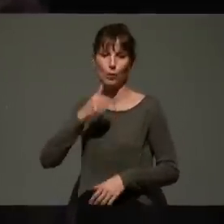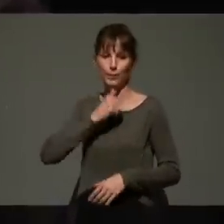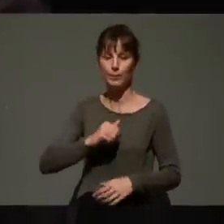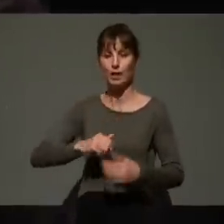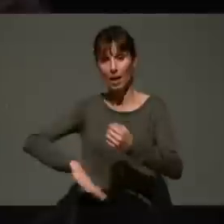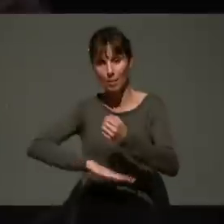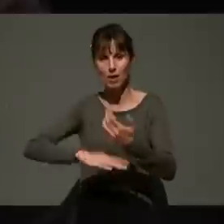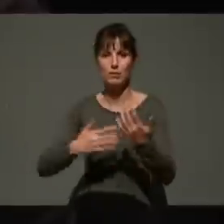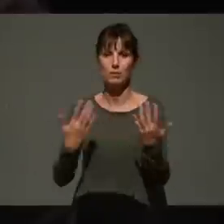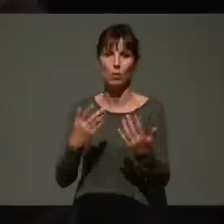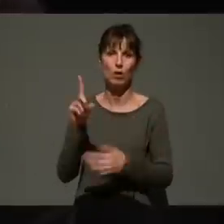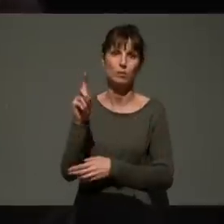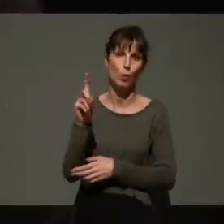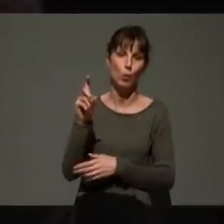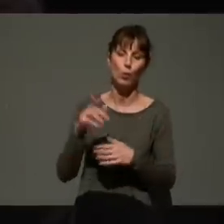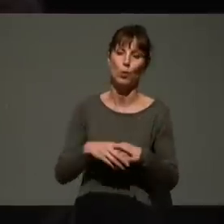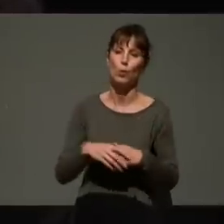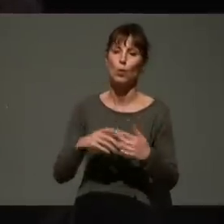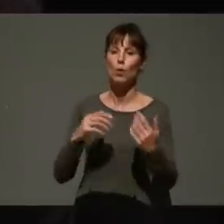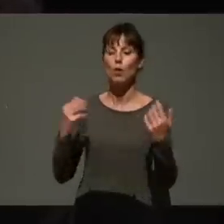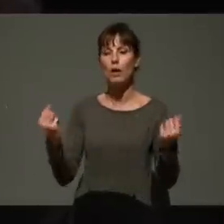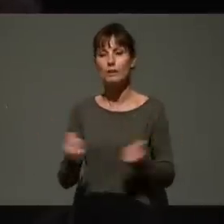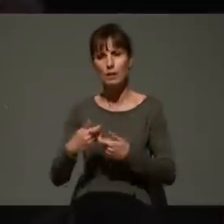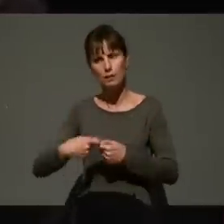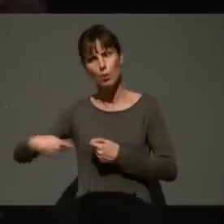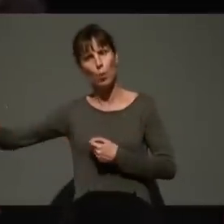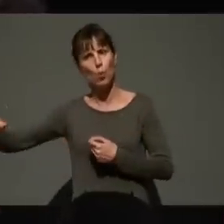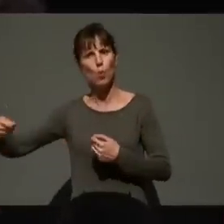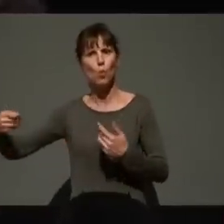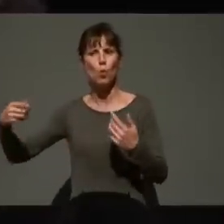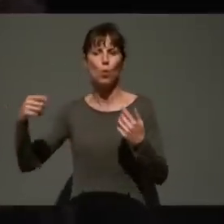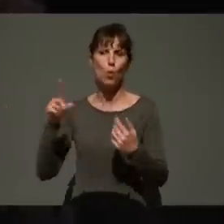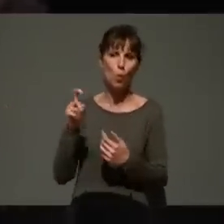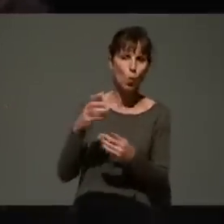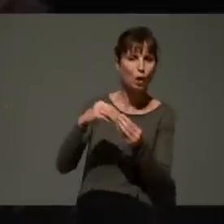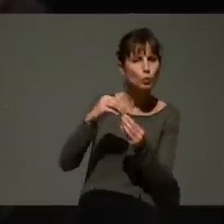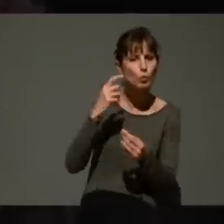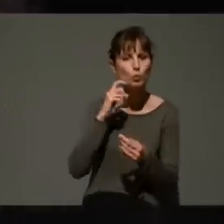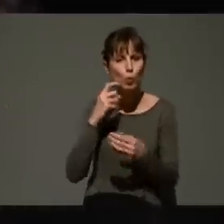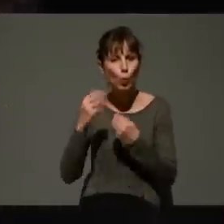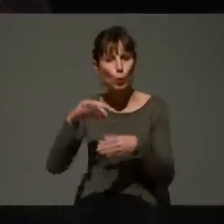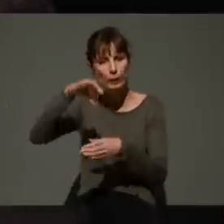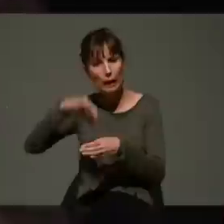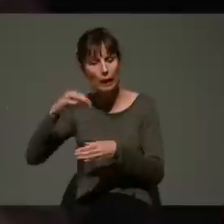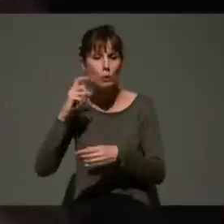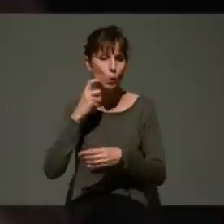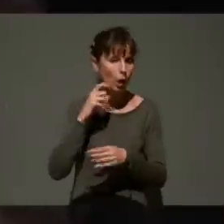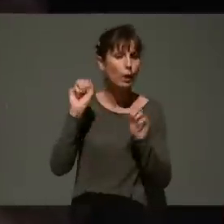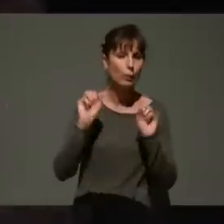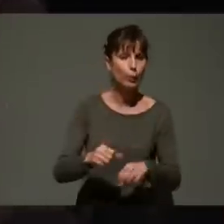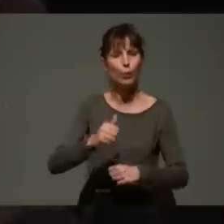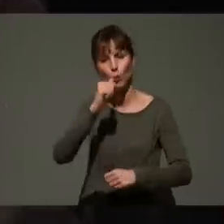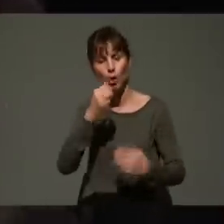la base, c'est l'eau. Et sur des exercices de plus longue durée, c'est de l'eau sucrée ou du thé sucré, enfin tout ce que l'on